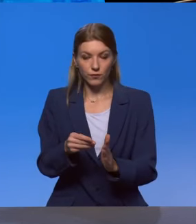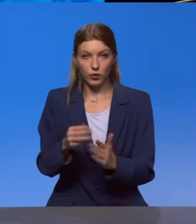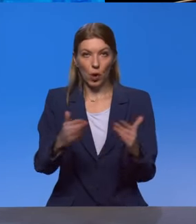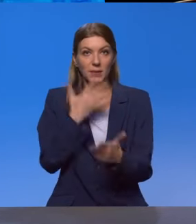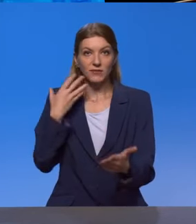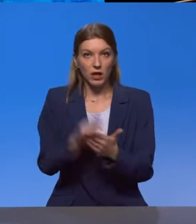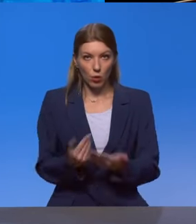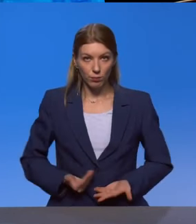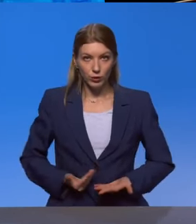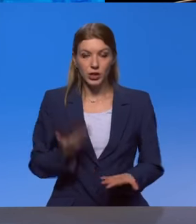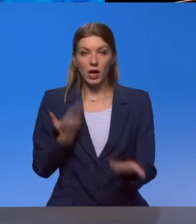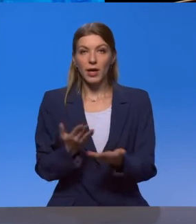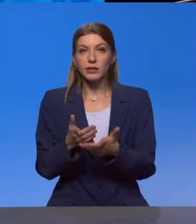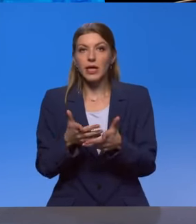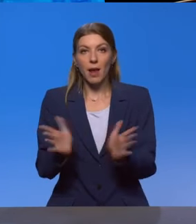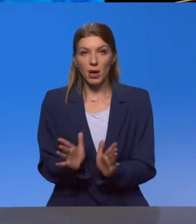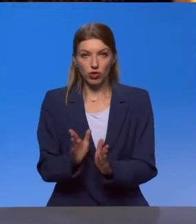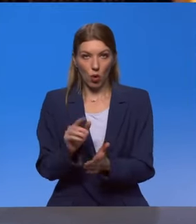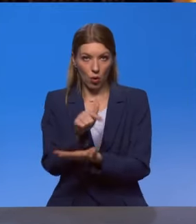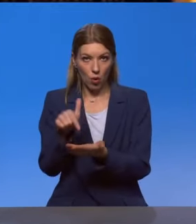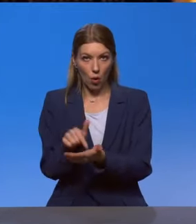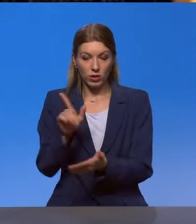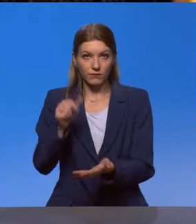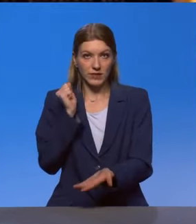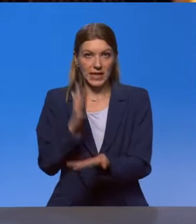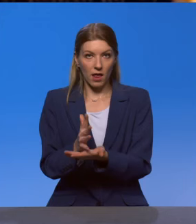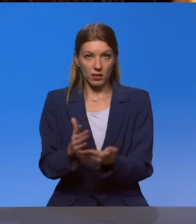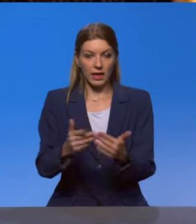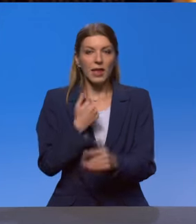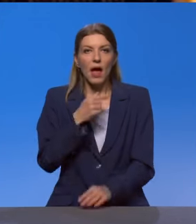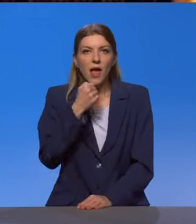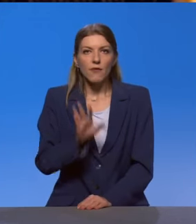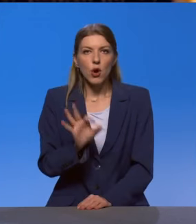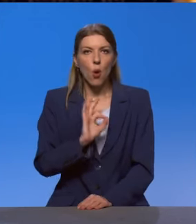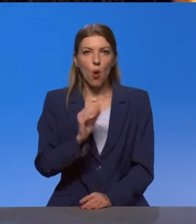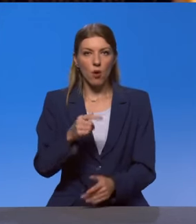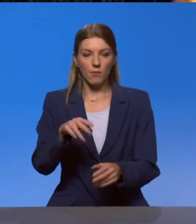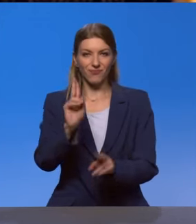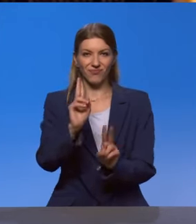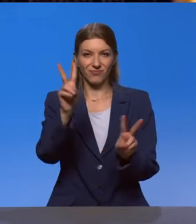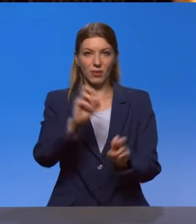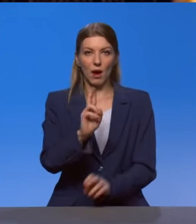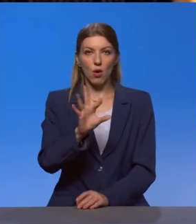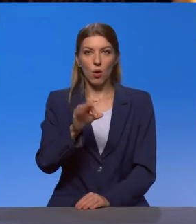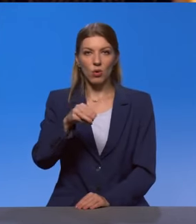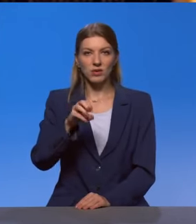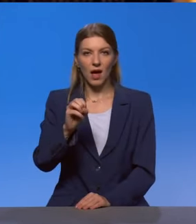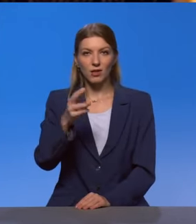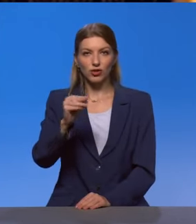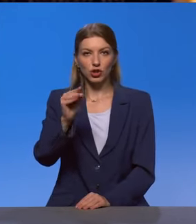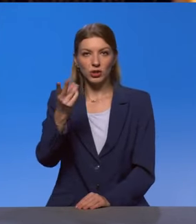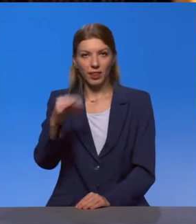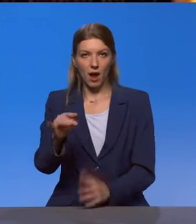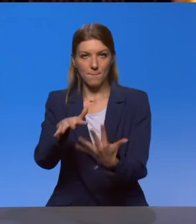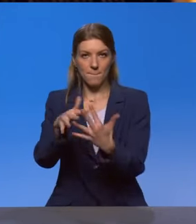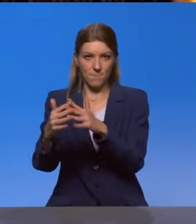про небольшие города, то и в центре города, я не имею в виду коттеджные поселки, а вот улицы, трамвай может ходить, пожалуйста. Угу. И вы живете в